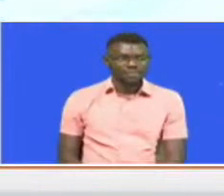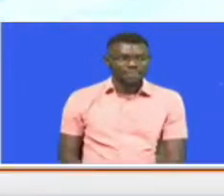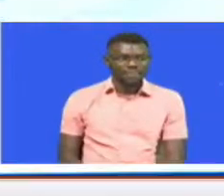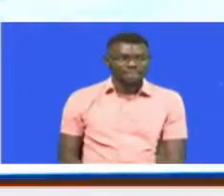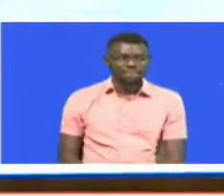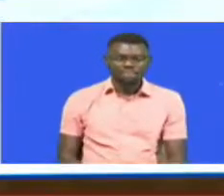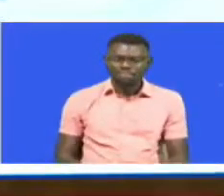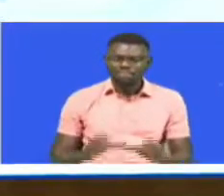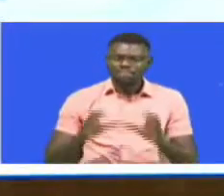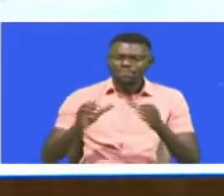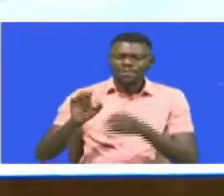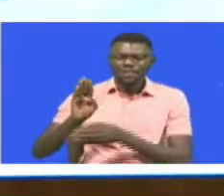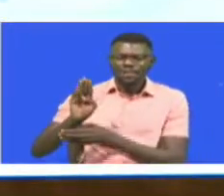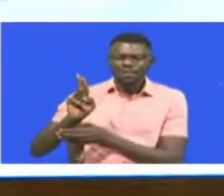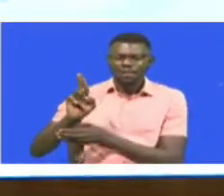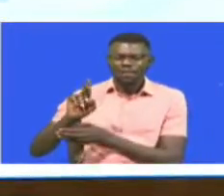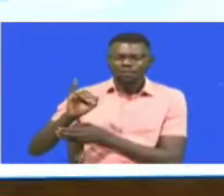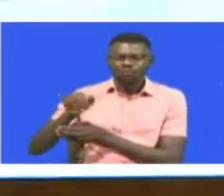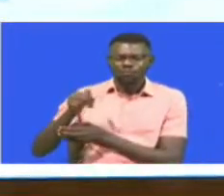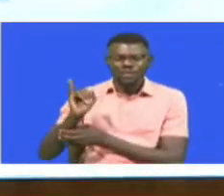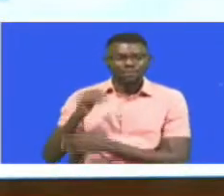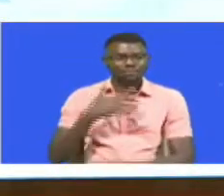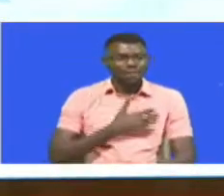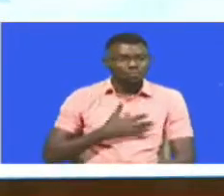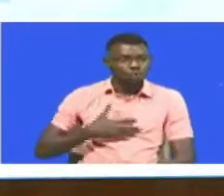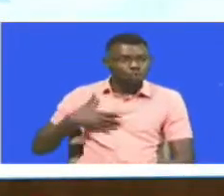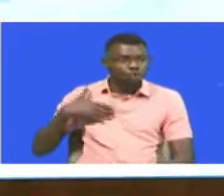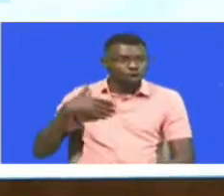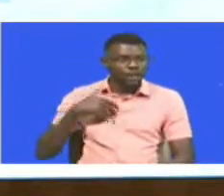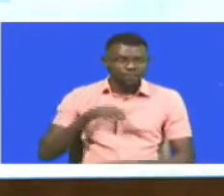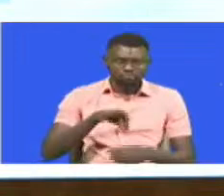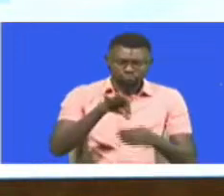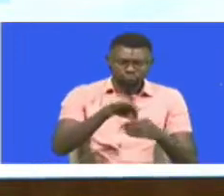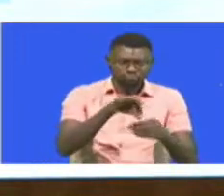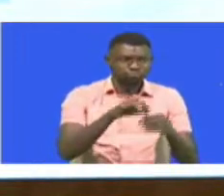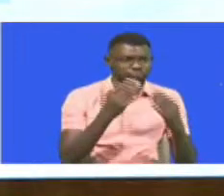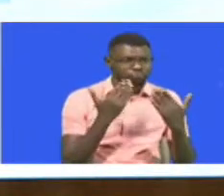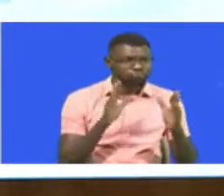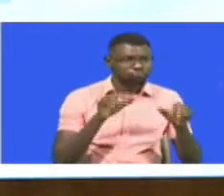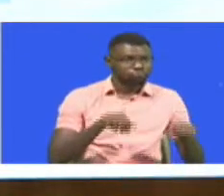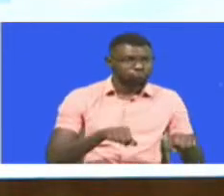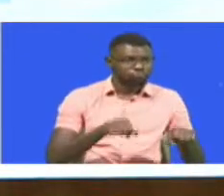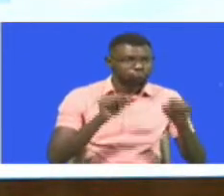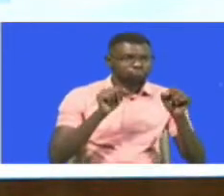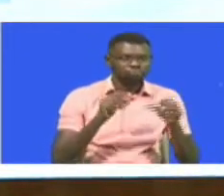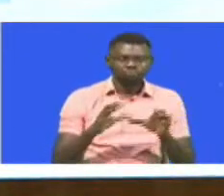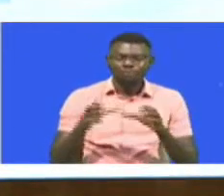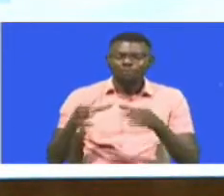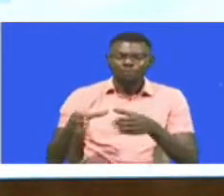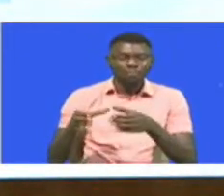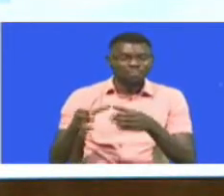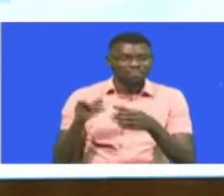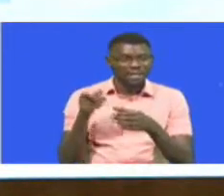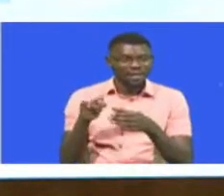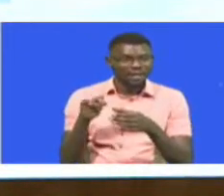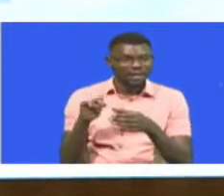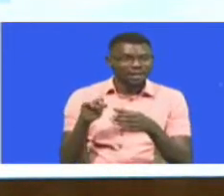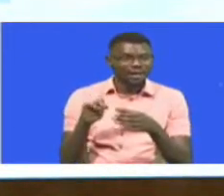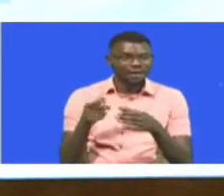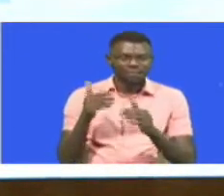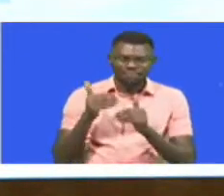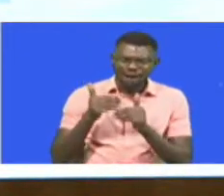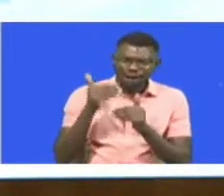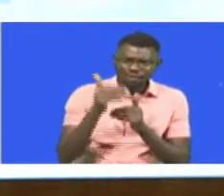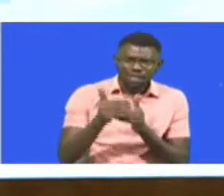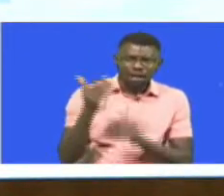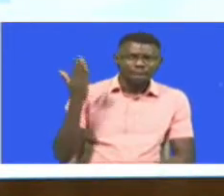Na jamii ya Waburji kutoka kaunti ya Marsabit wamefanya uchaguzi wa kumchagua mwenyekiti wa jamii hiyo nchini. Hii ni